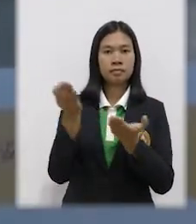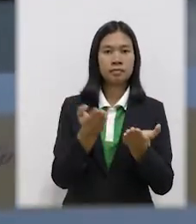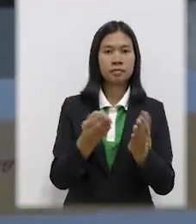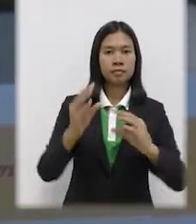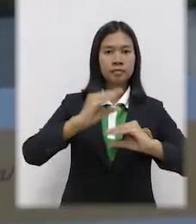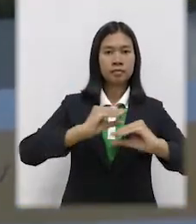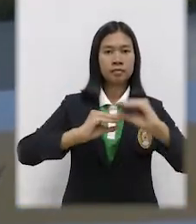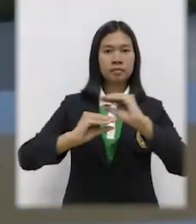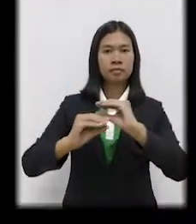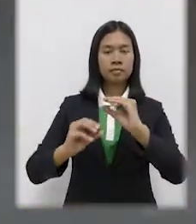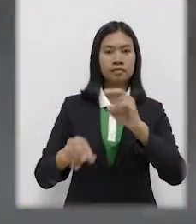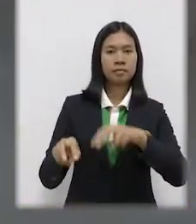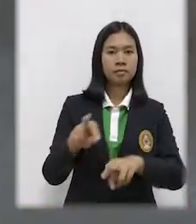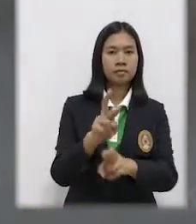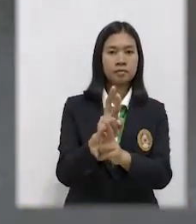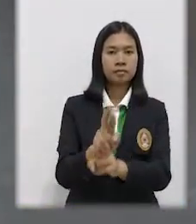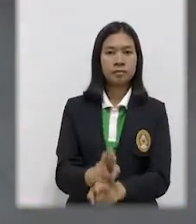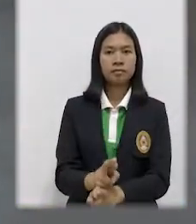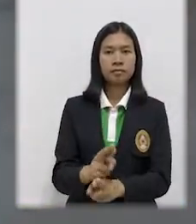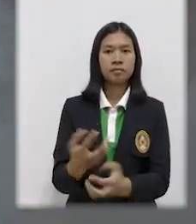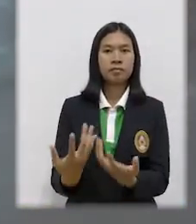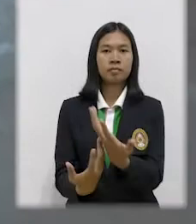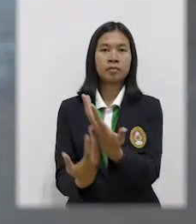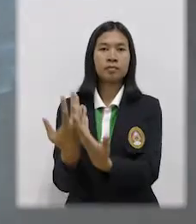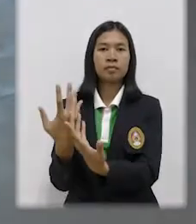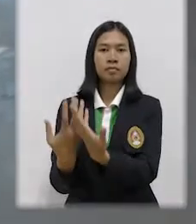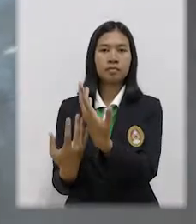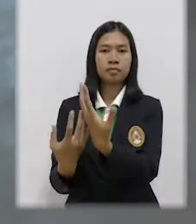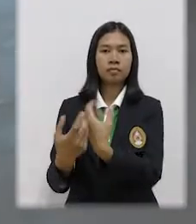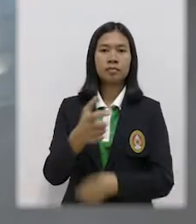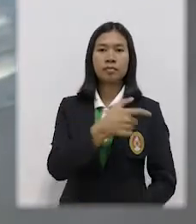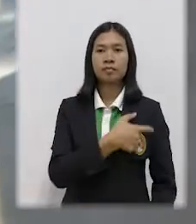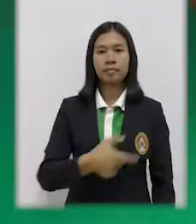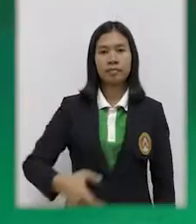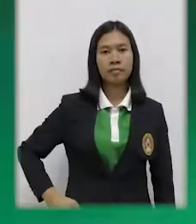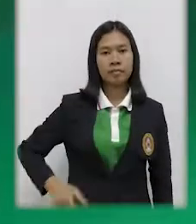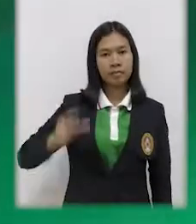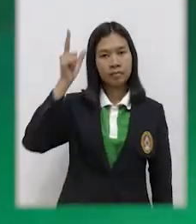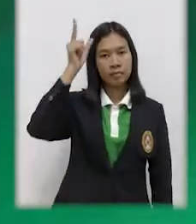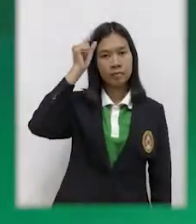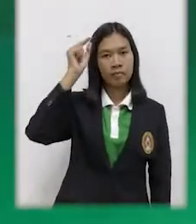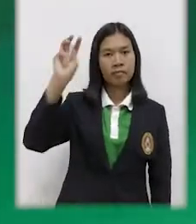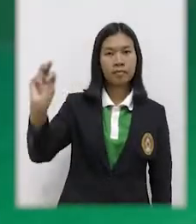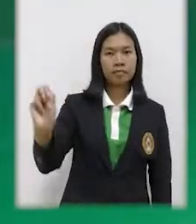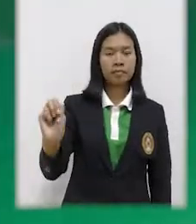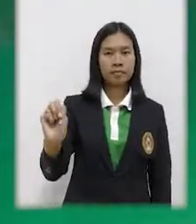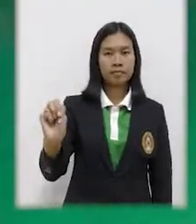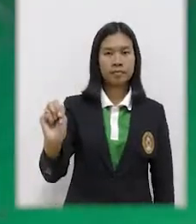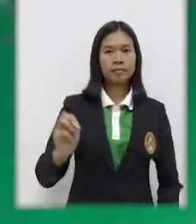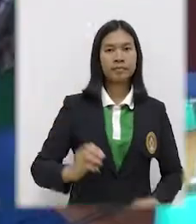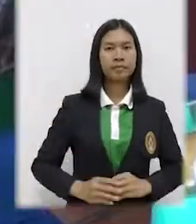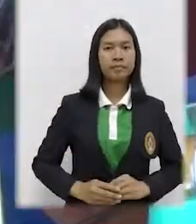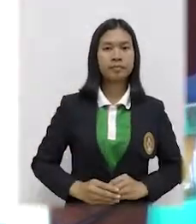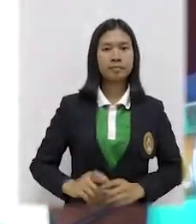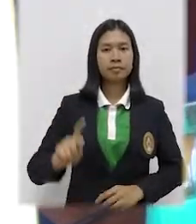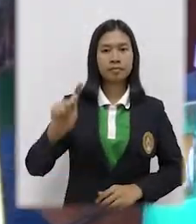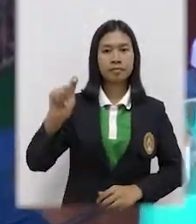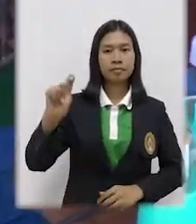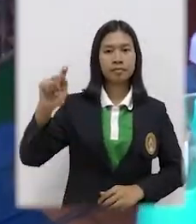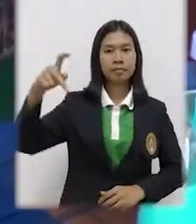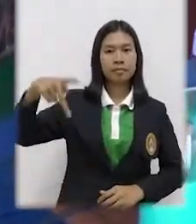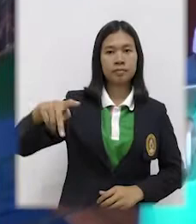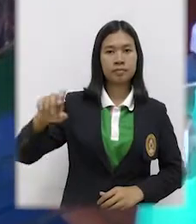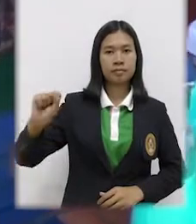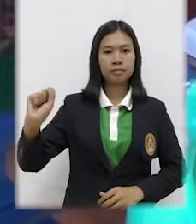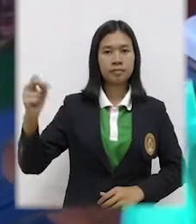รักษ์พันธุกรรมพืชอันเนื่องมาจากพระราชดำริสมเด็จพระเทพรัตนราชสุดาสยามบรมราชกุมารีหรื